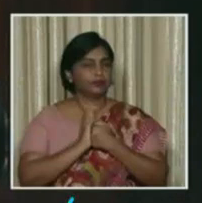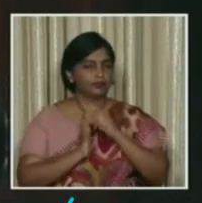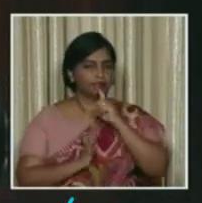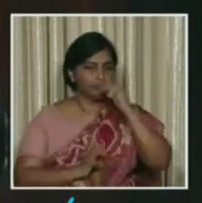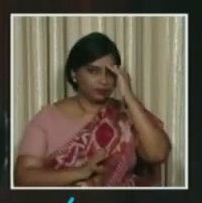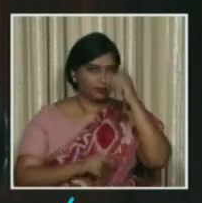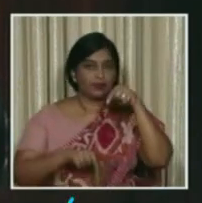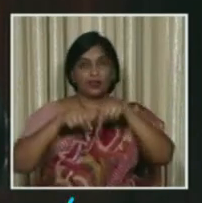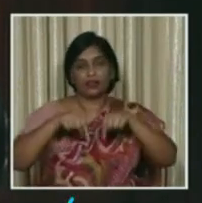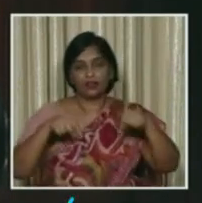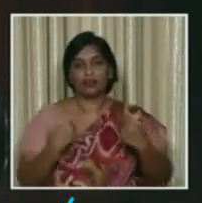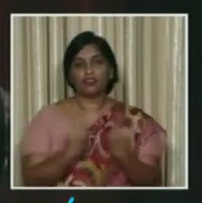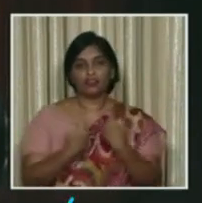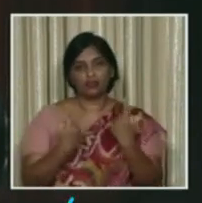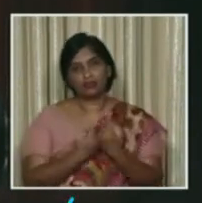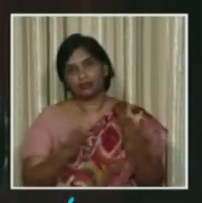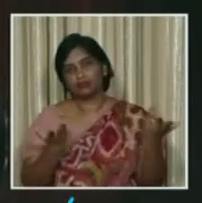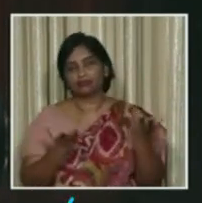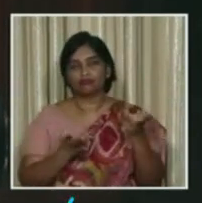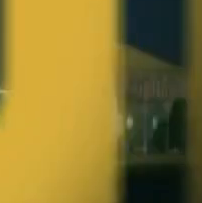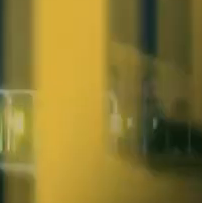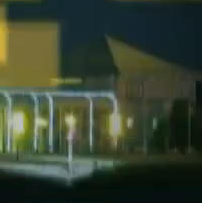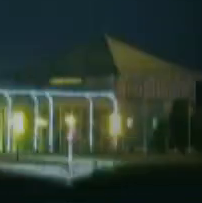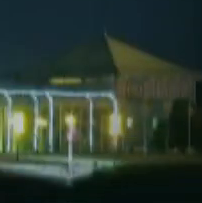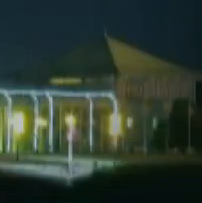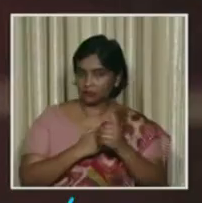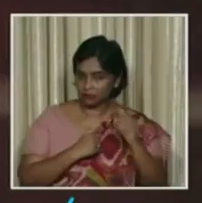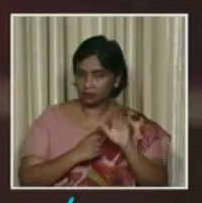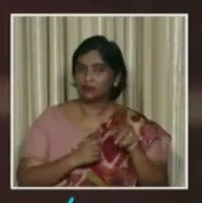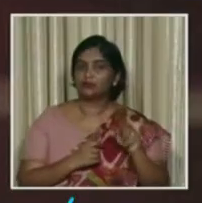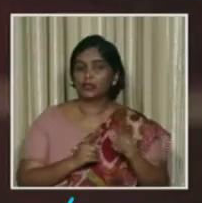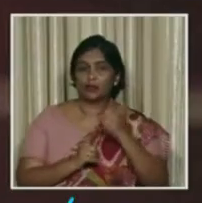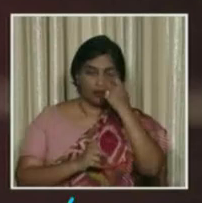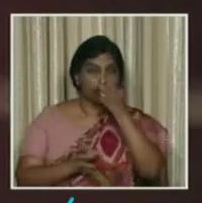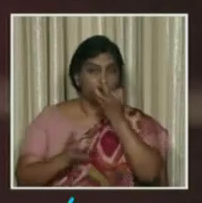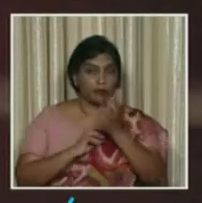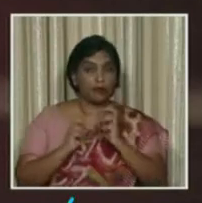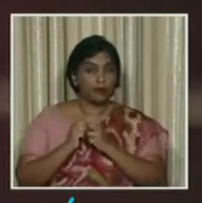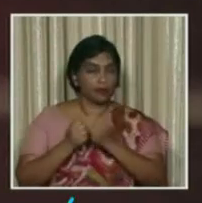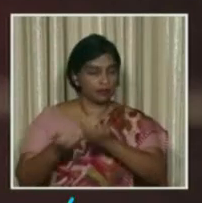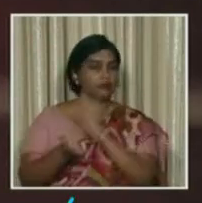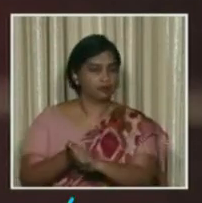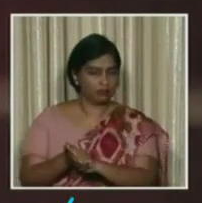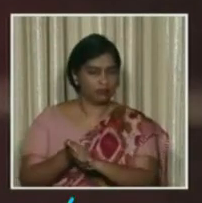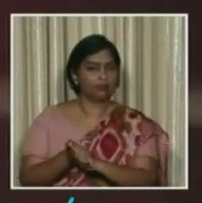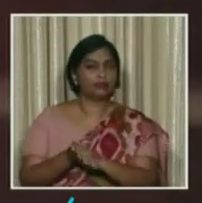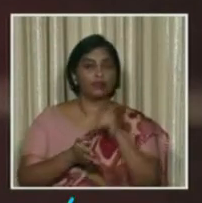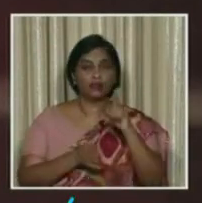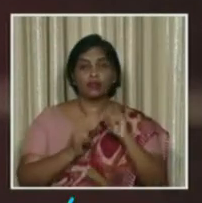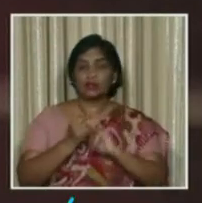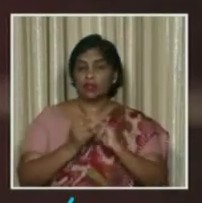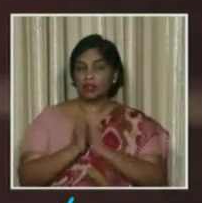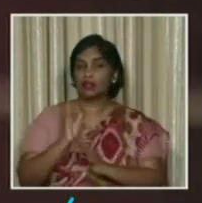ඉතින් වැටත් නියරත් ගොයම කානම් වෙච්ච පාඩුව කාට පවසම් කිව්වලු. පාස්කු වින්දිතයන්ට යුක්තිය ඉෂ්ට කරන්න ඒ